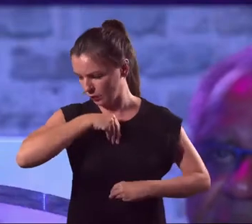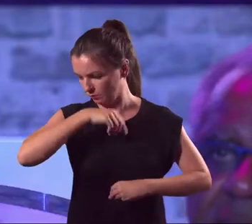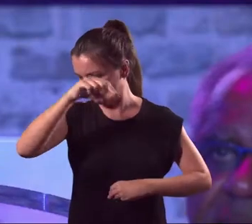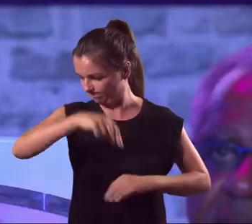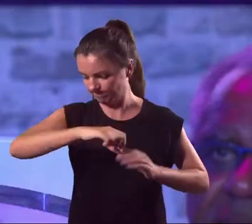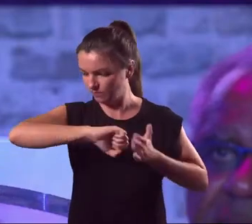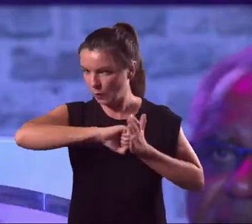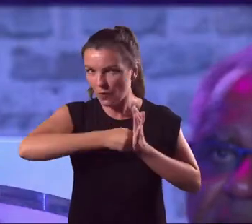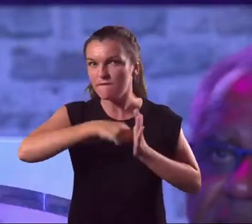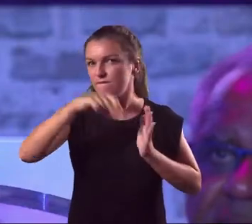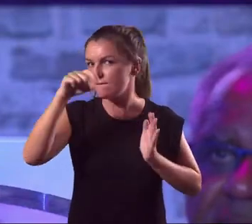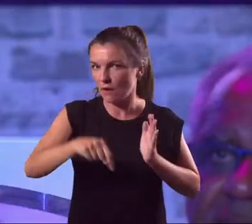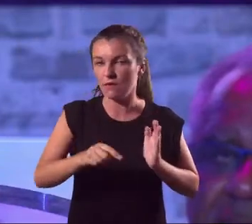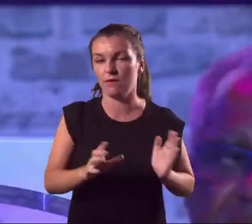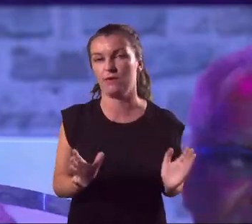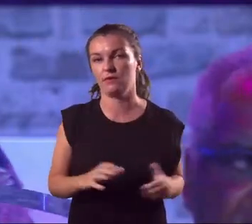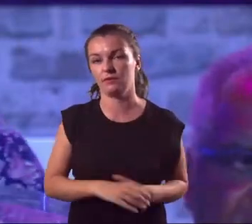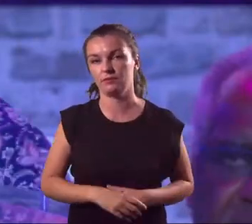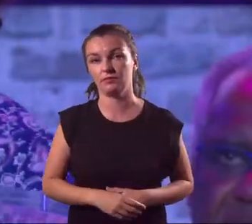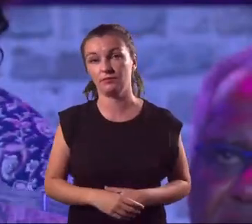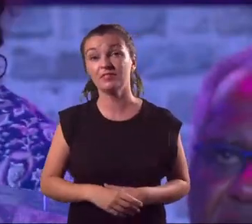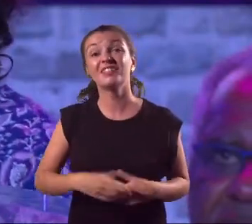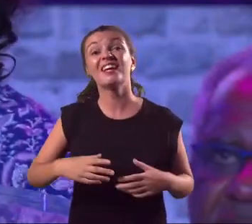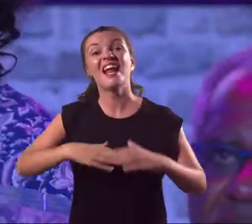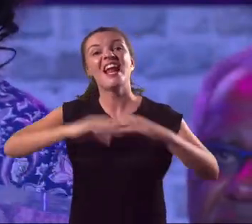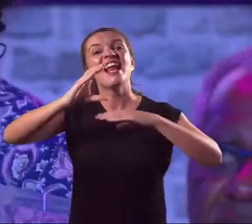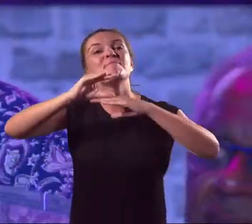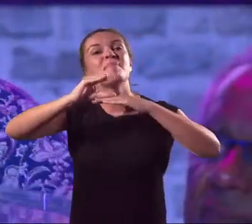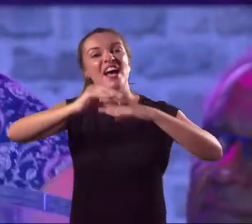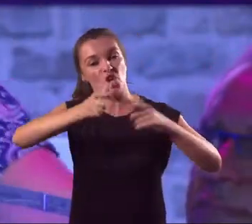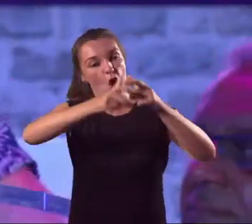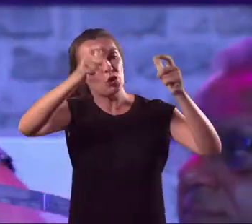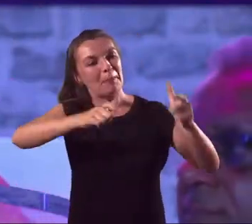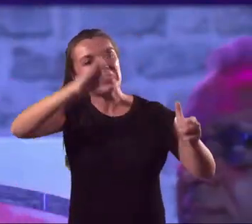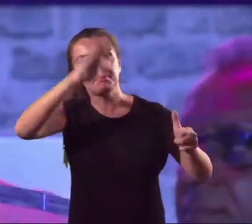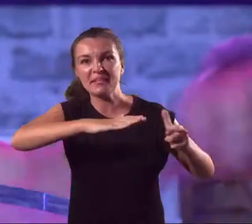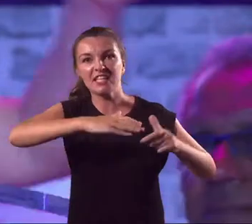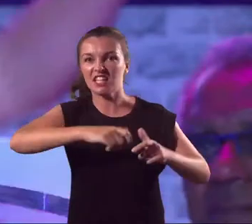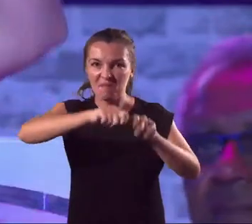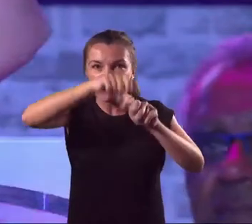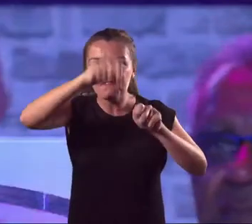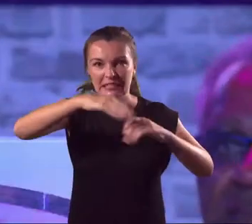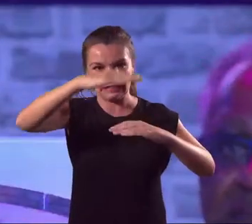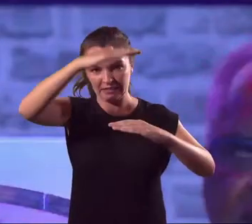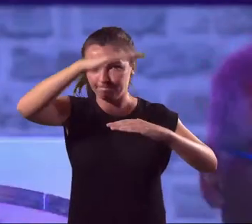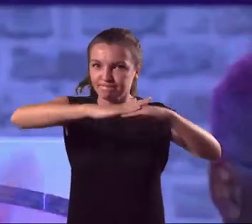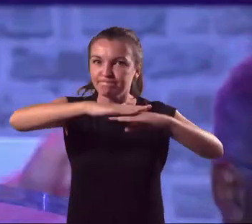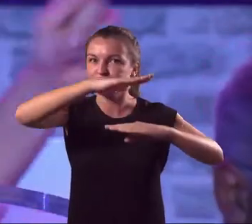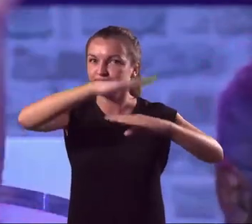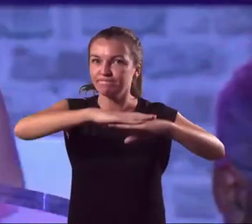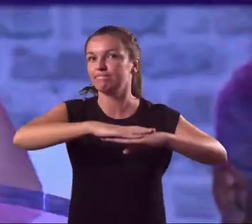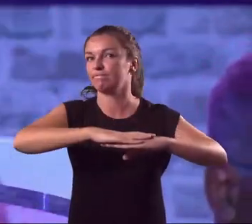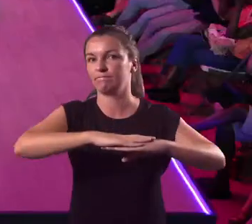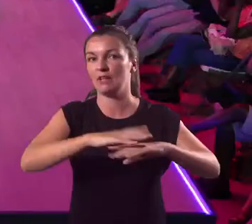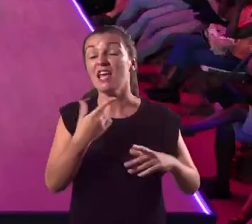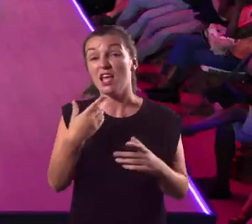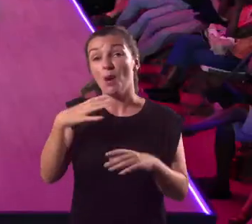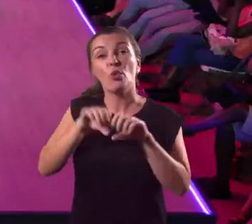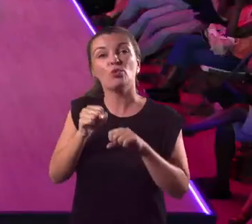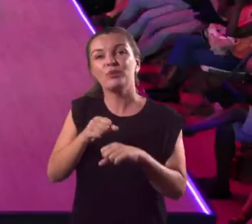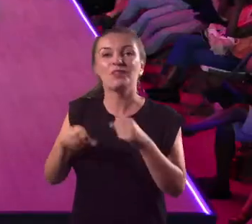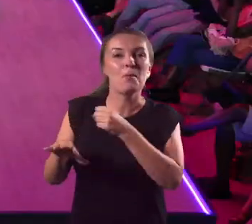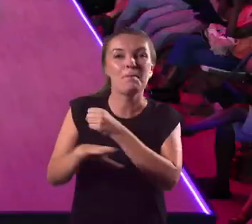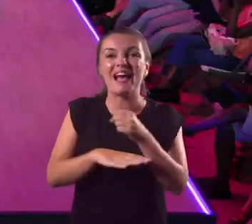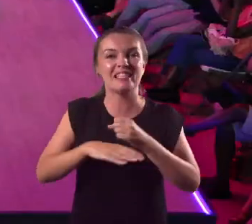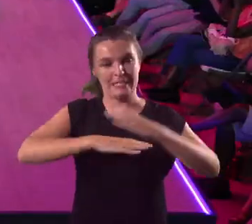fortes. Et oui, nous demanderons un blocage des marges des entreprises agro-industrielles et un blocage des prix des produits de première